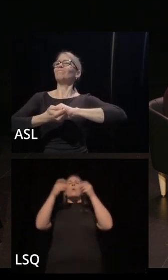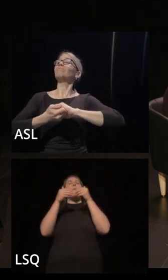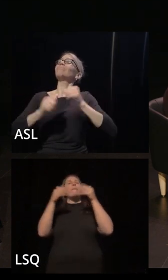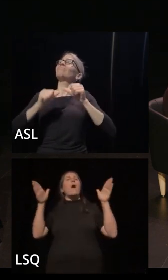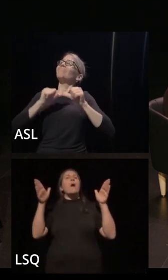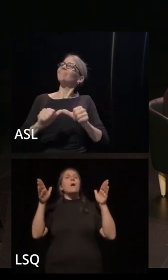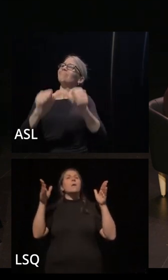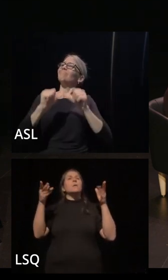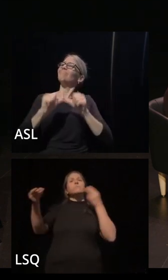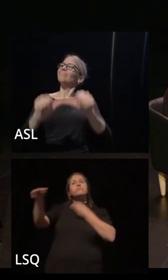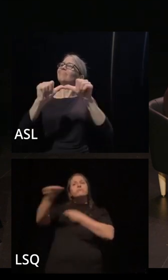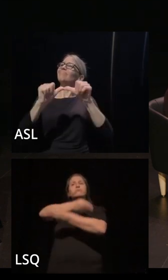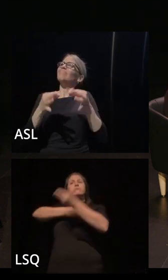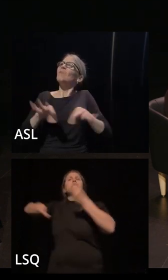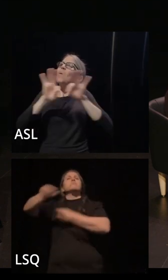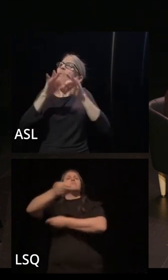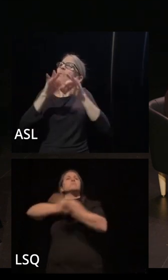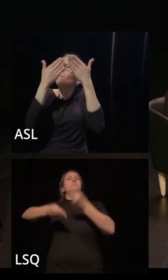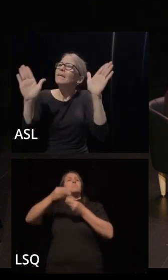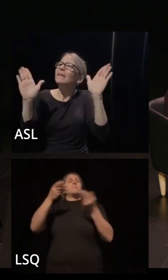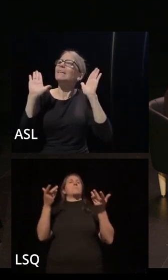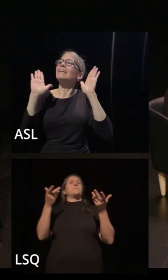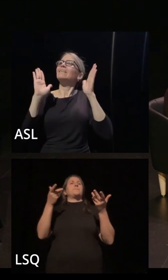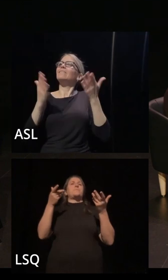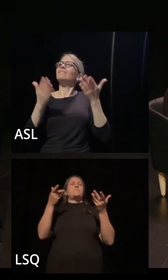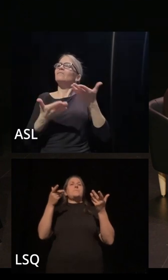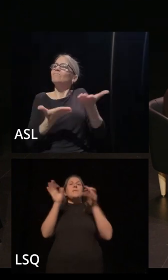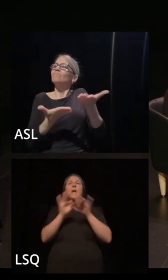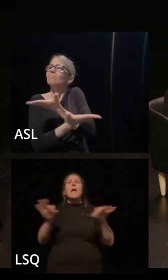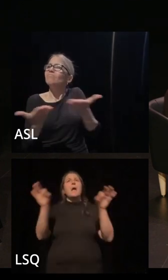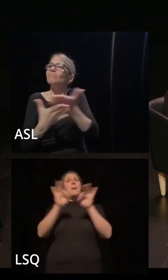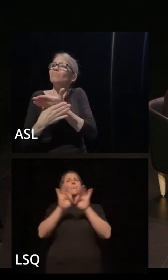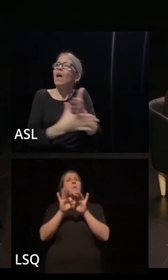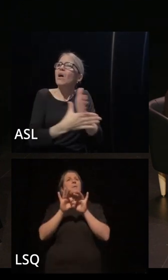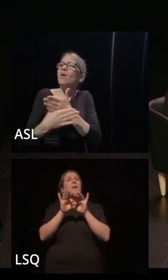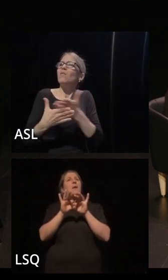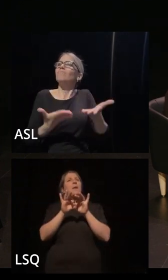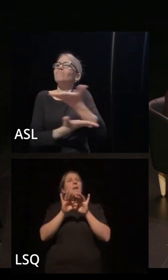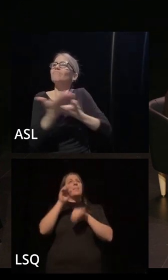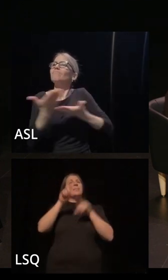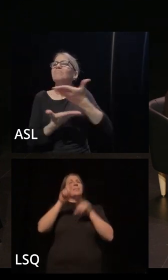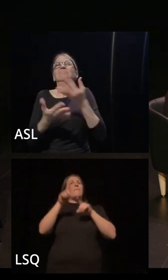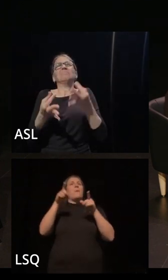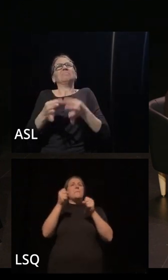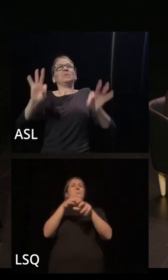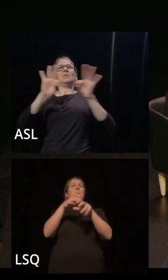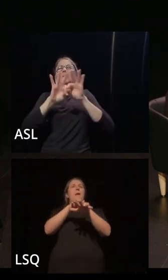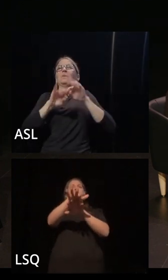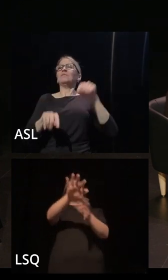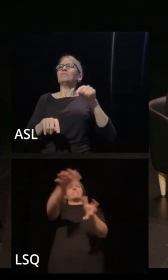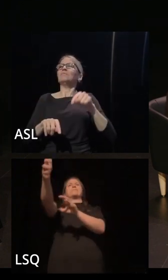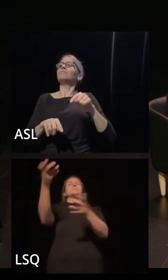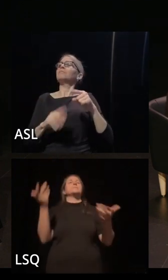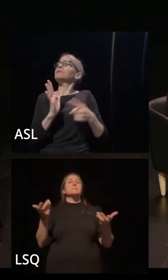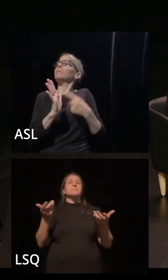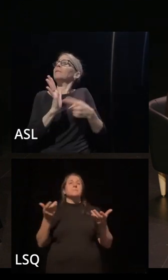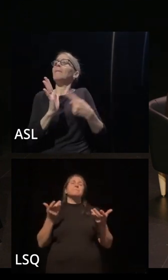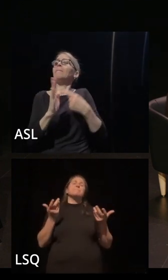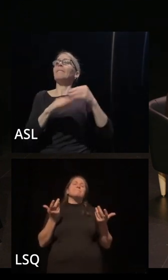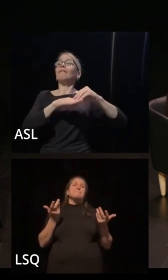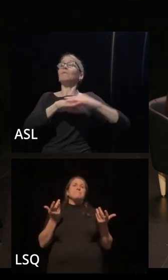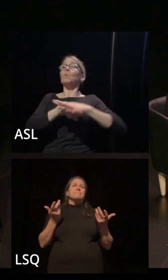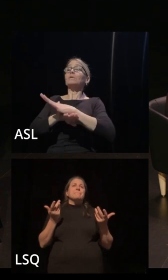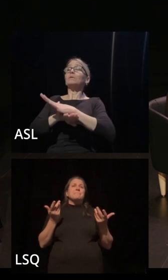il faut faire attention avec ce qui est véhiculé parce qu'on peut créer un effet contraire. Et ça, c'est un peu la